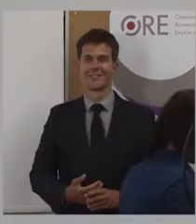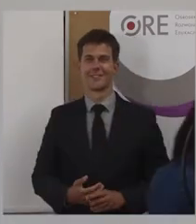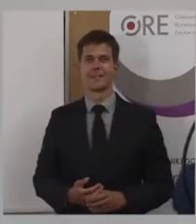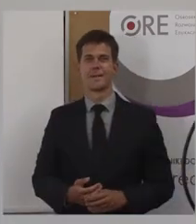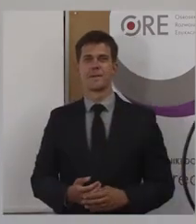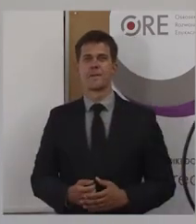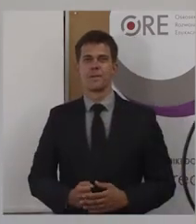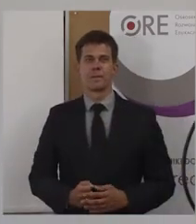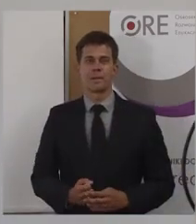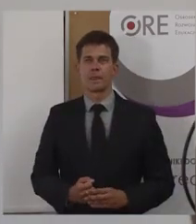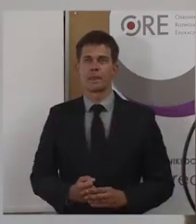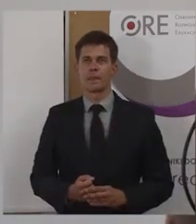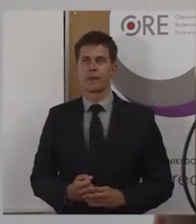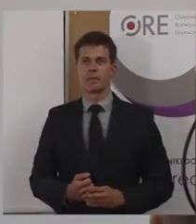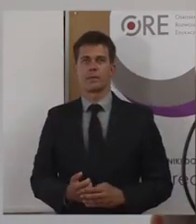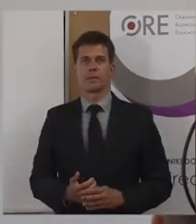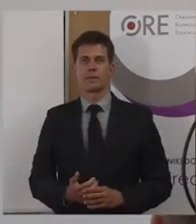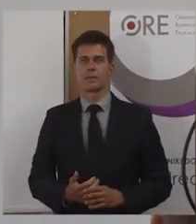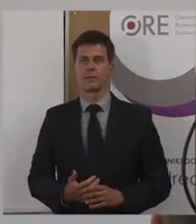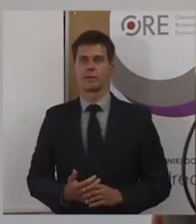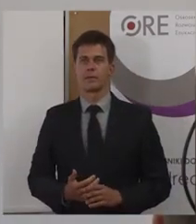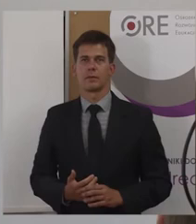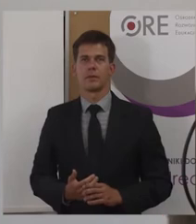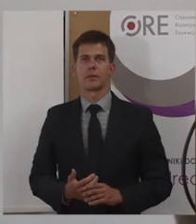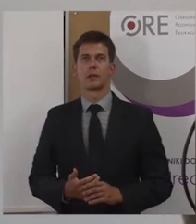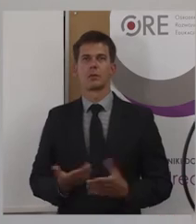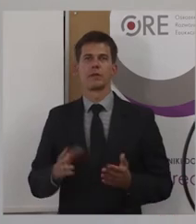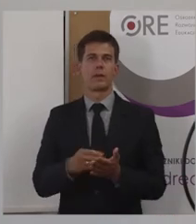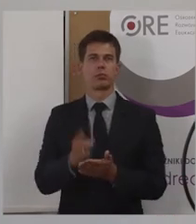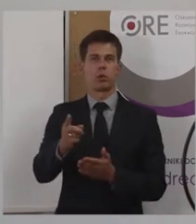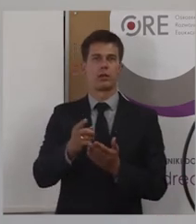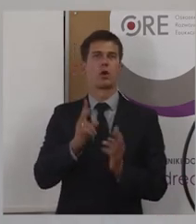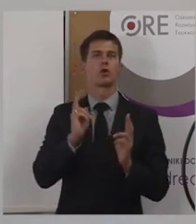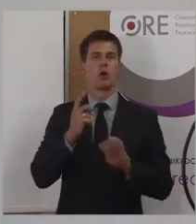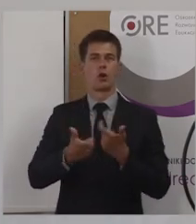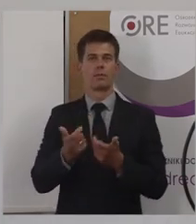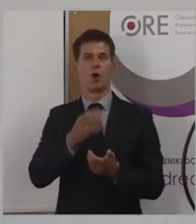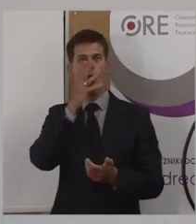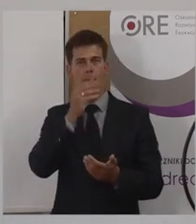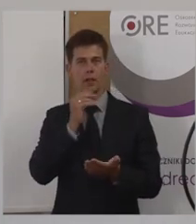Dobrze, tylko